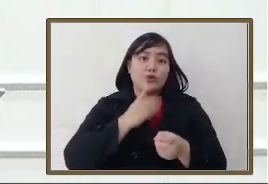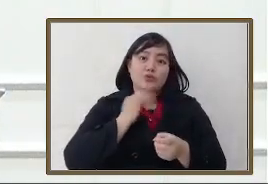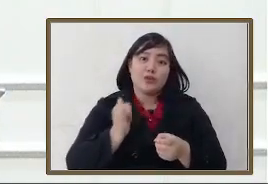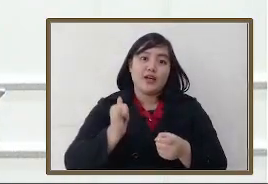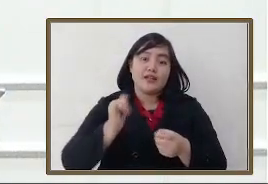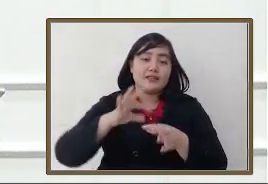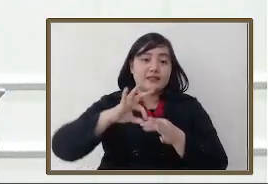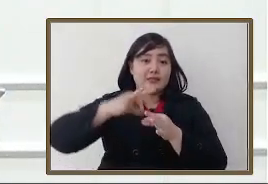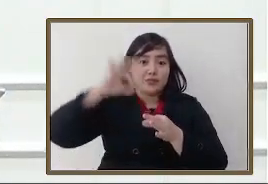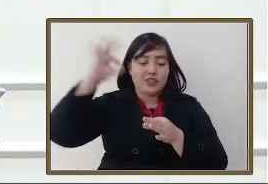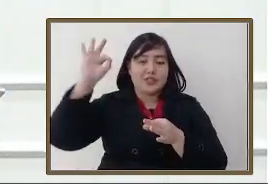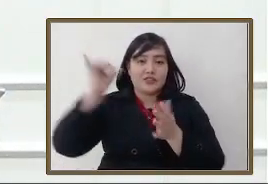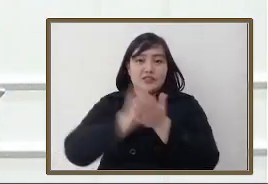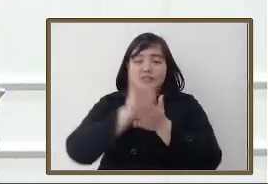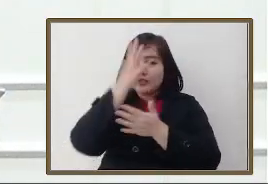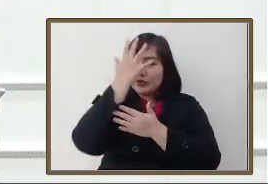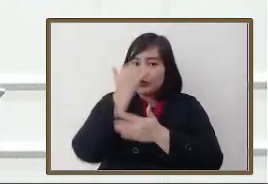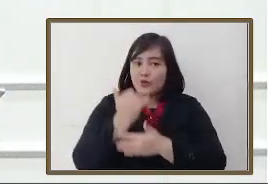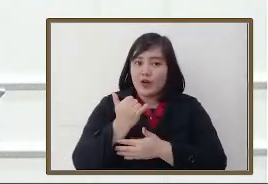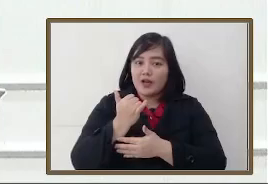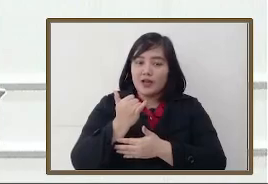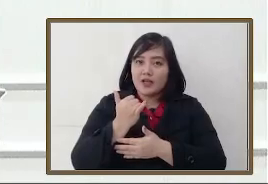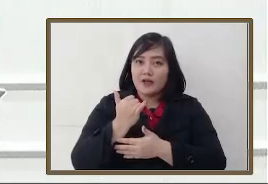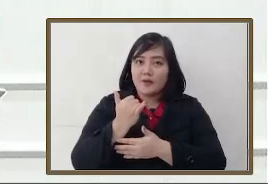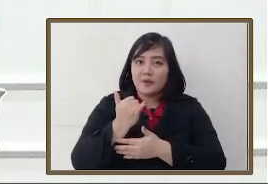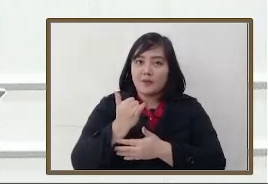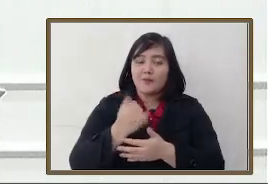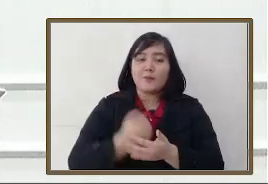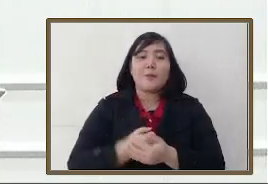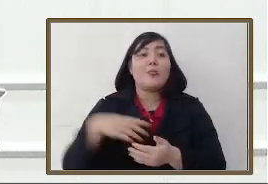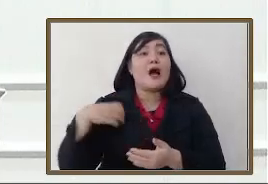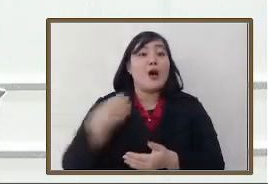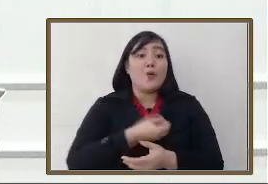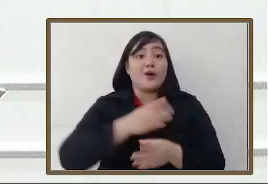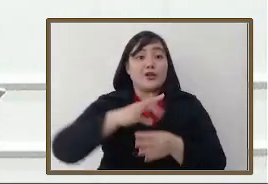Kaya nga tinatawag po natin na yung soul is a spiritual